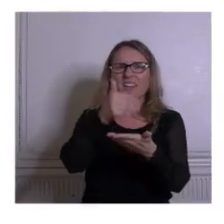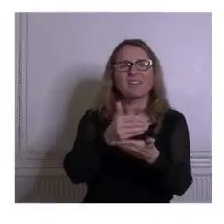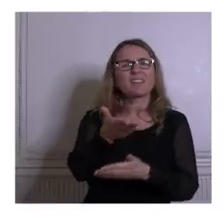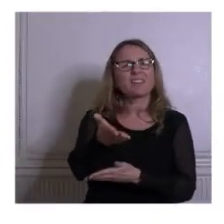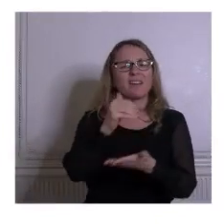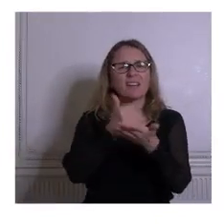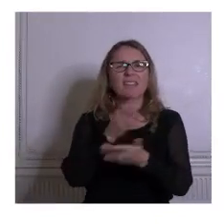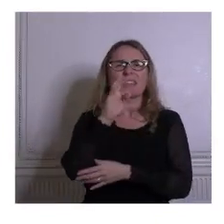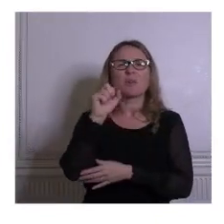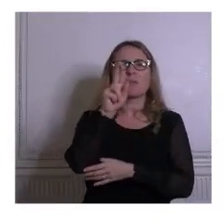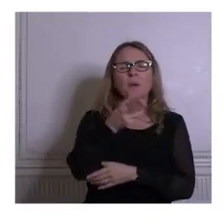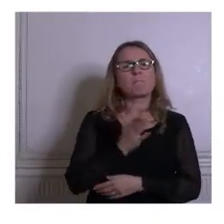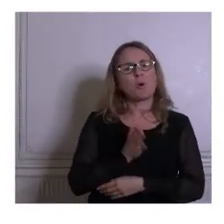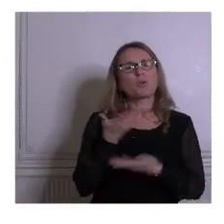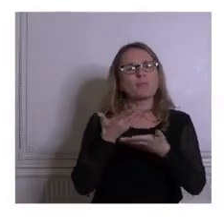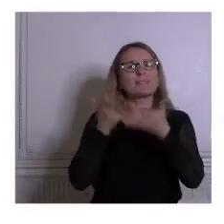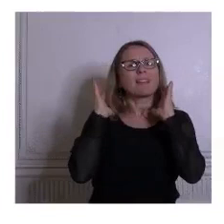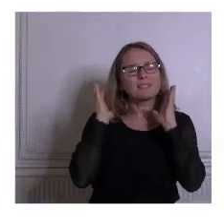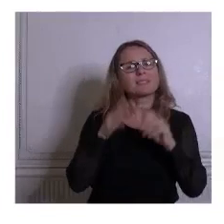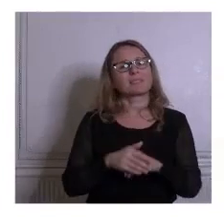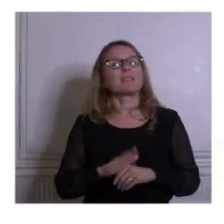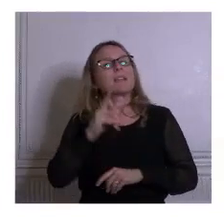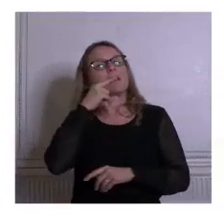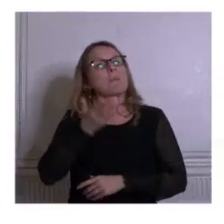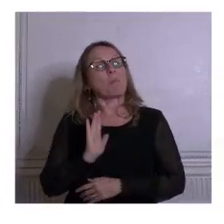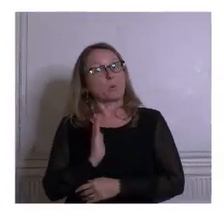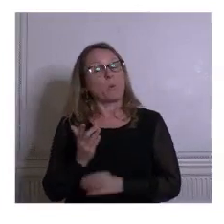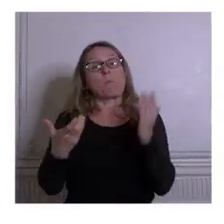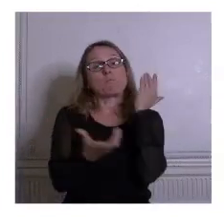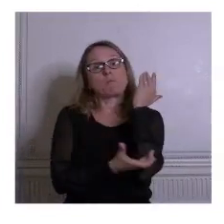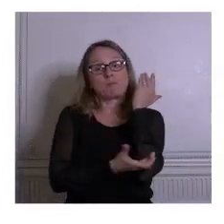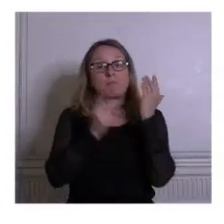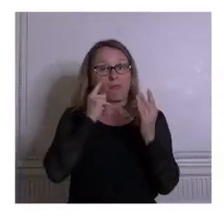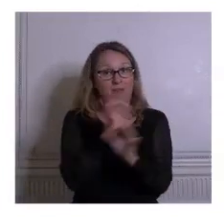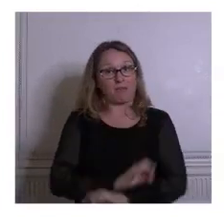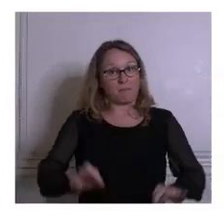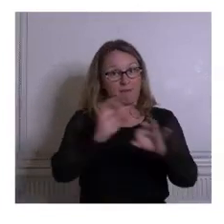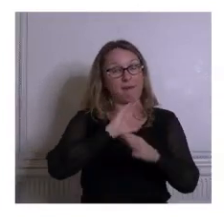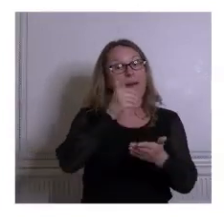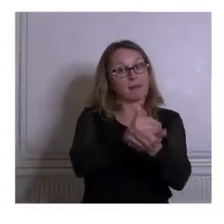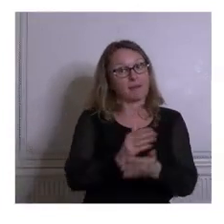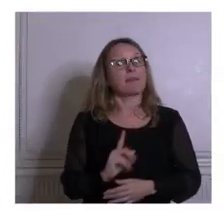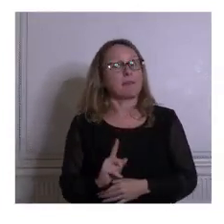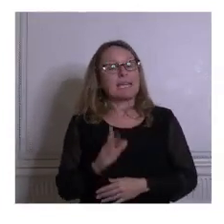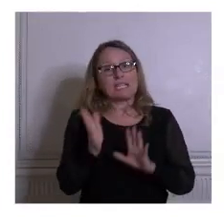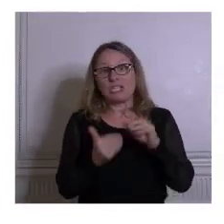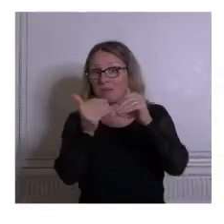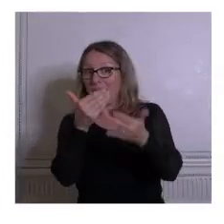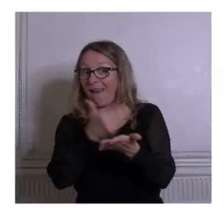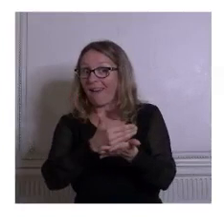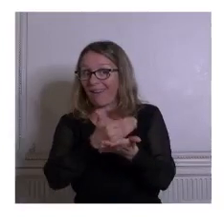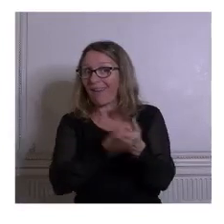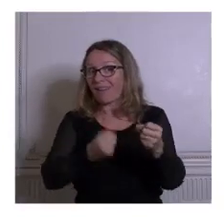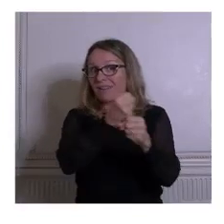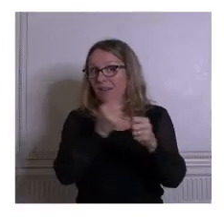possible. Et donc j'ai eu la réponse du directeur général, ils ne le font qu'en milieu rural. Pas de chance, les vignes au Brion